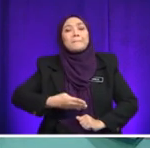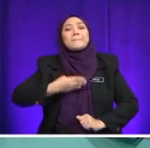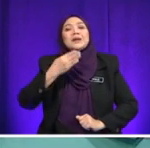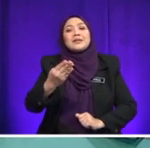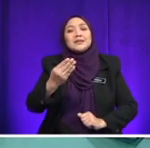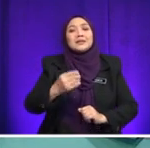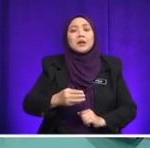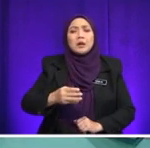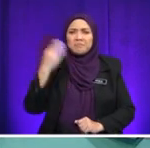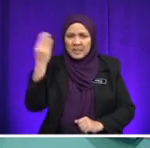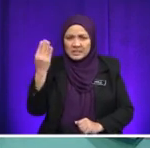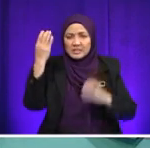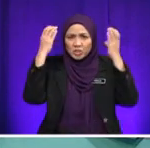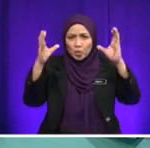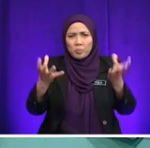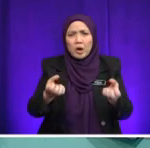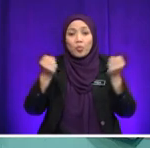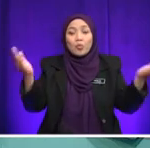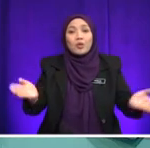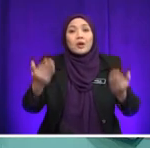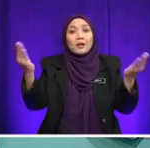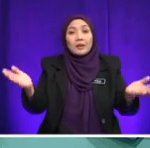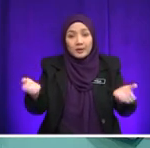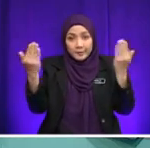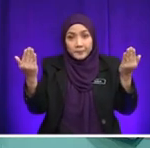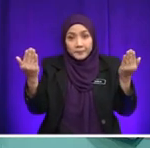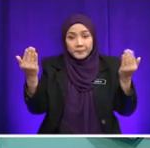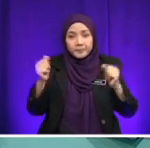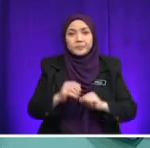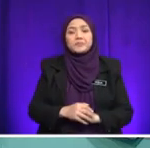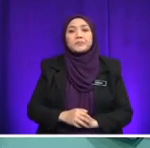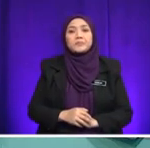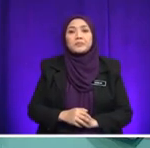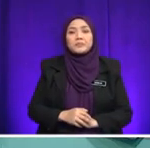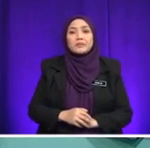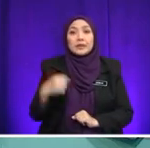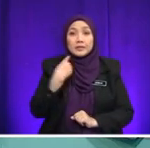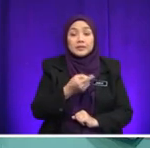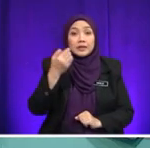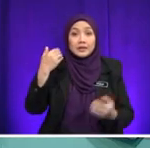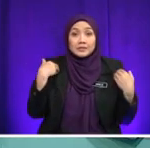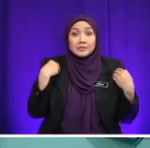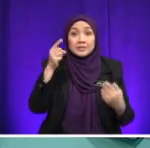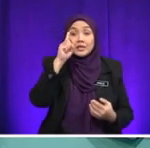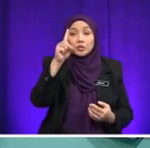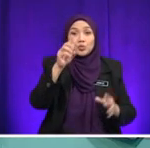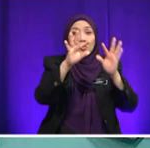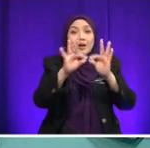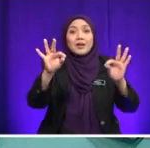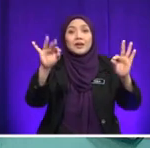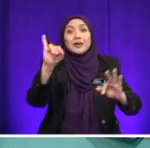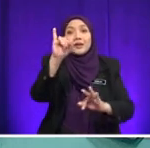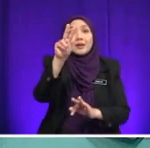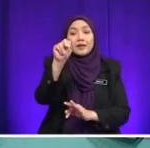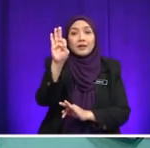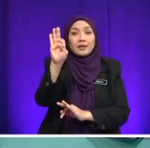menggalakkan murid-murid untuk membuat kesimpulan atau kita biasa panggil invers jadi kita ada satu ayat di sini Mudah saja